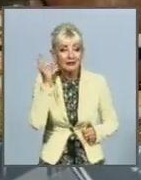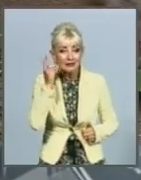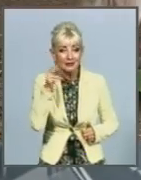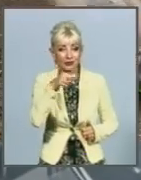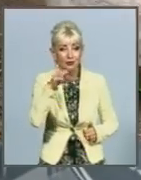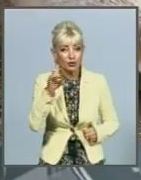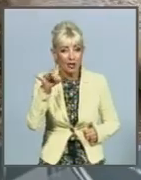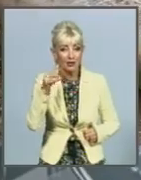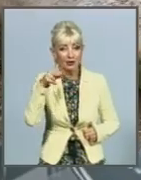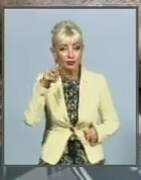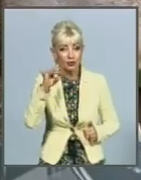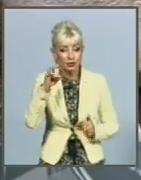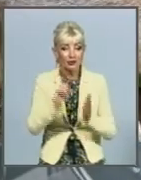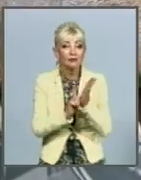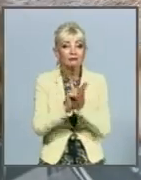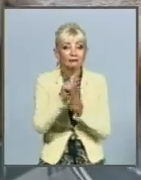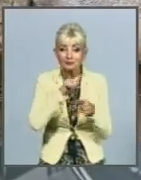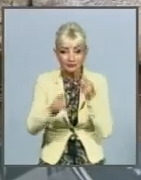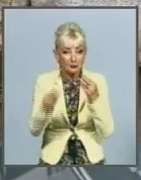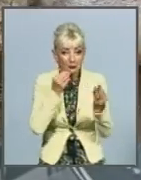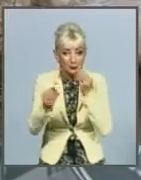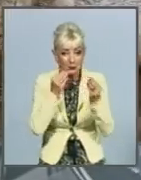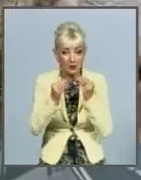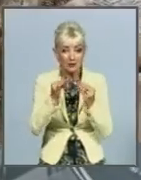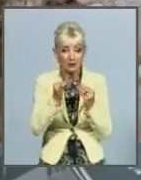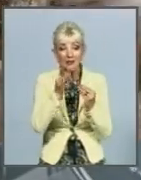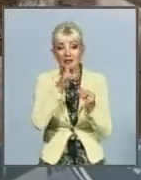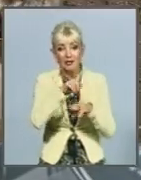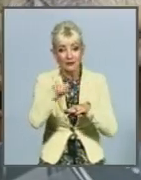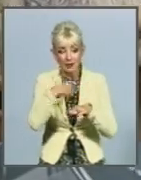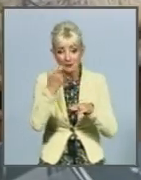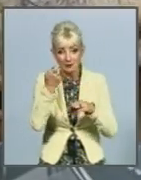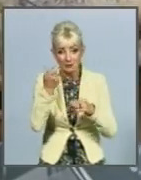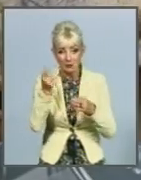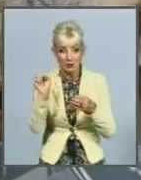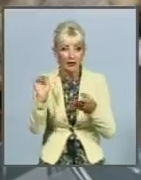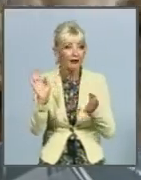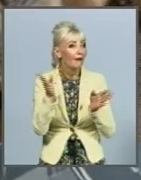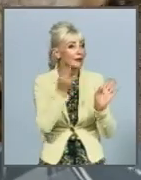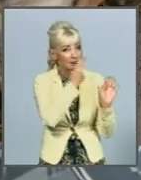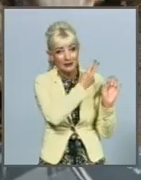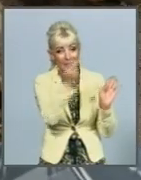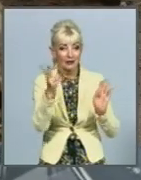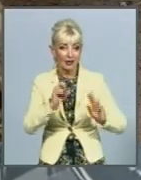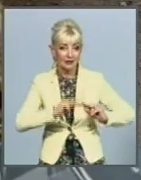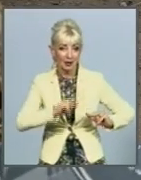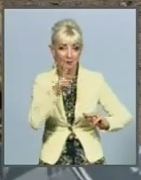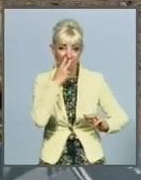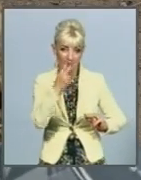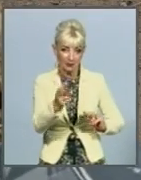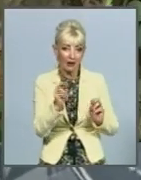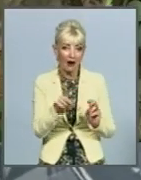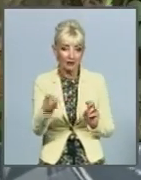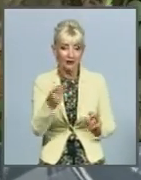майже одразу приступили до частування. Та лише час від часу відволікались на співробітників, які спостерігали за